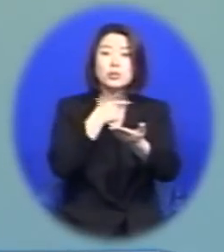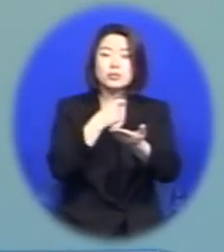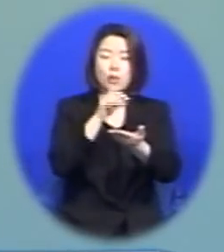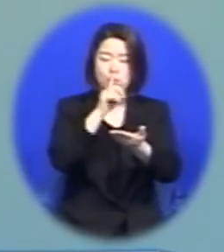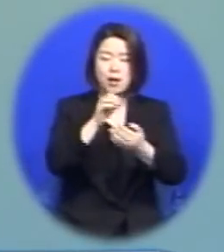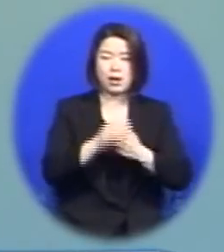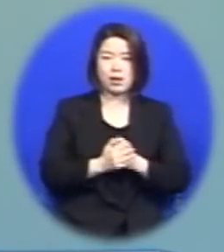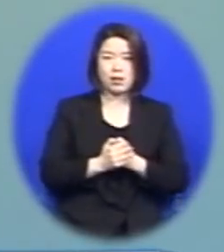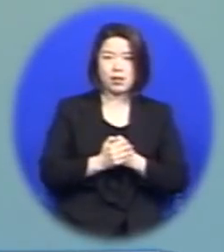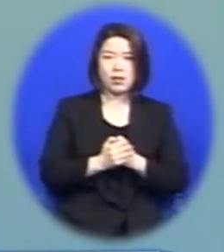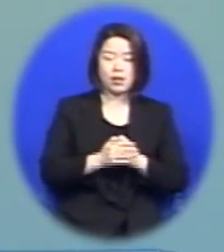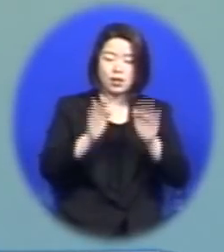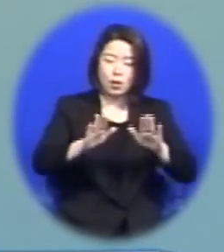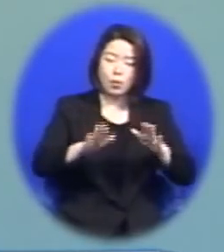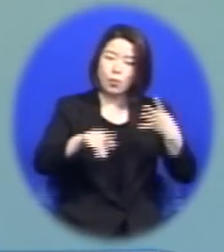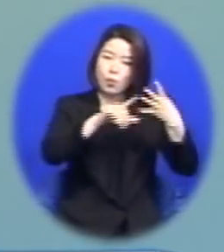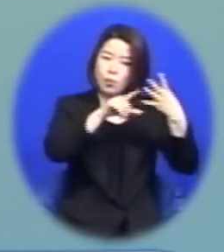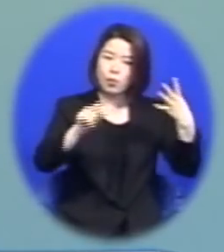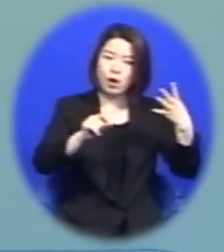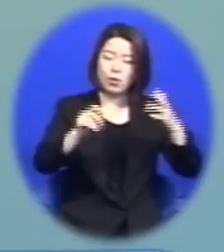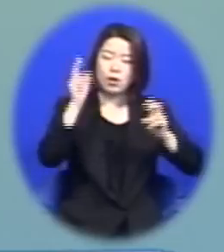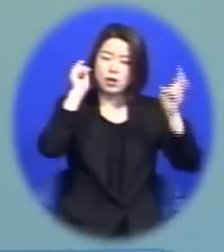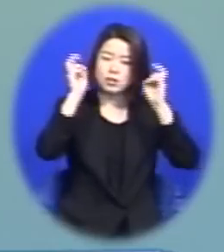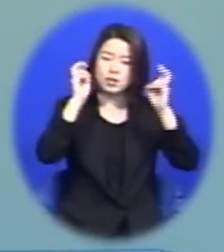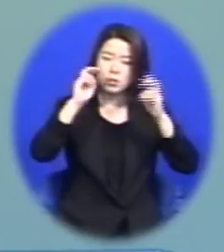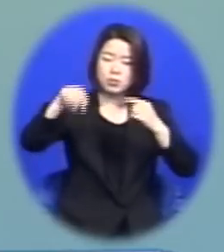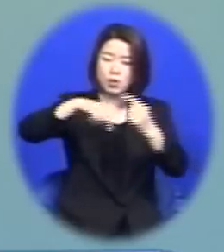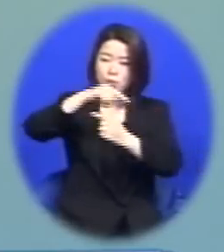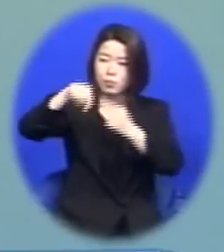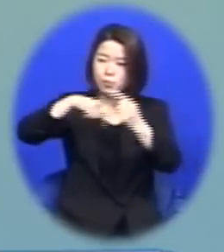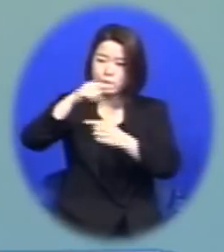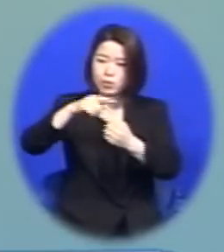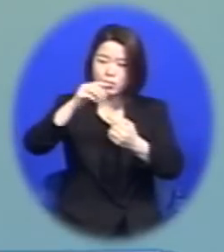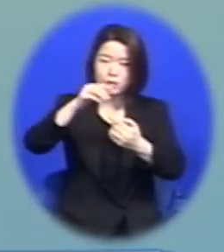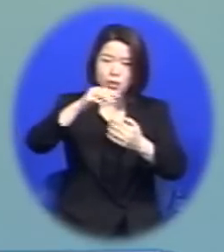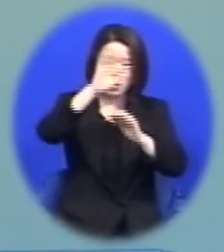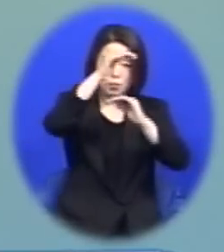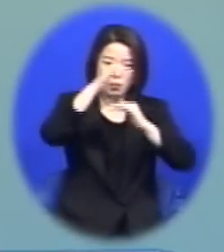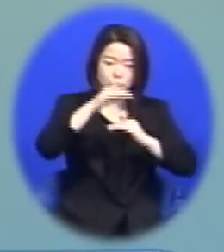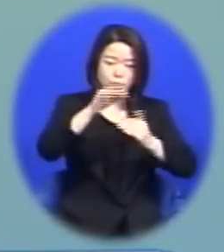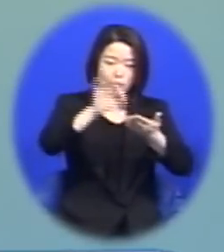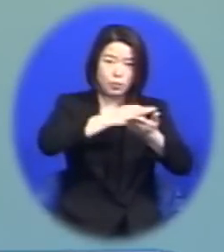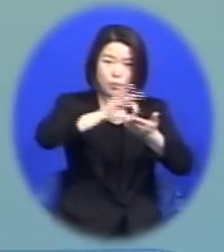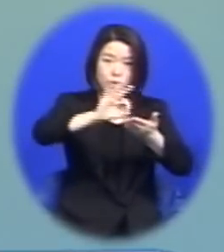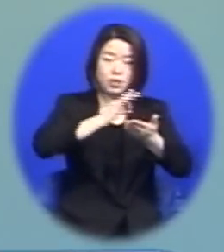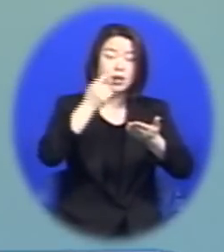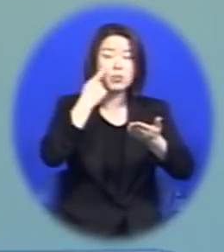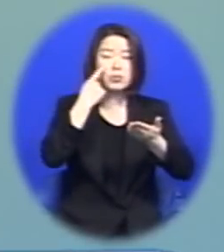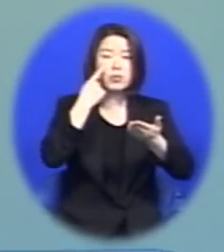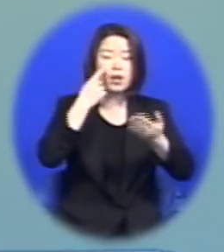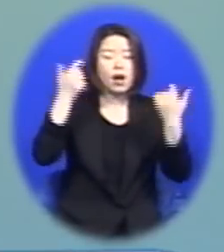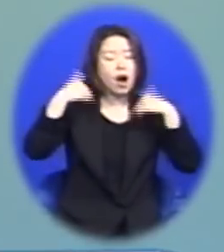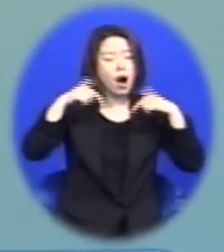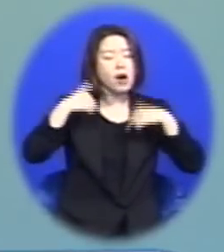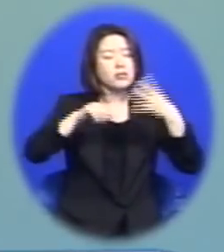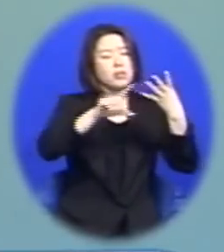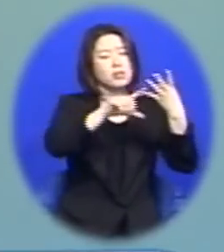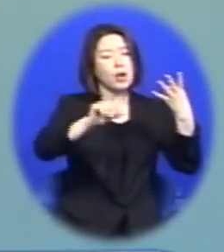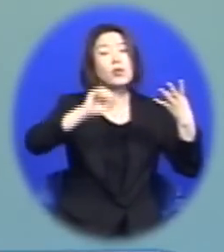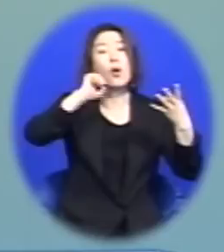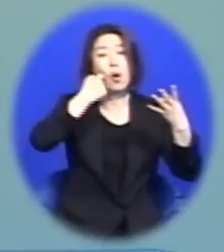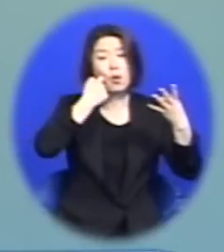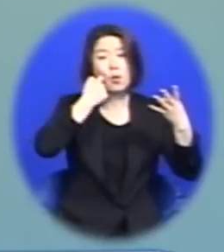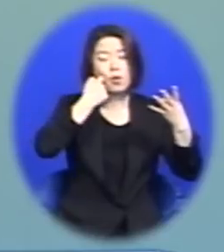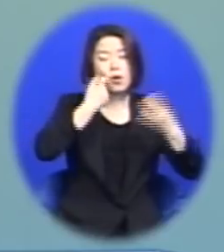자기 사업체에 결산을 해 보는데 늘 해마다 이 4월을 가장 어려운 때 였는데도 올해는